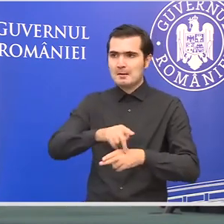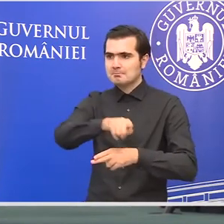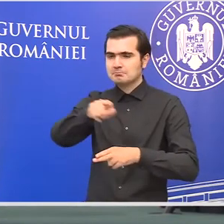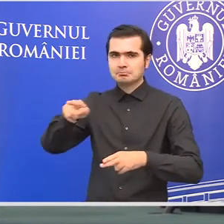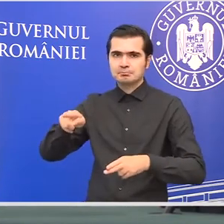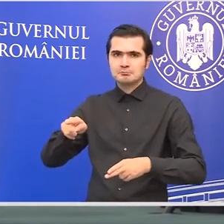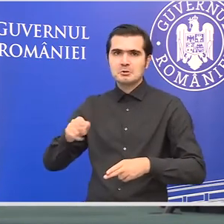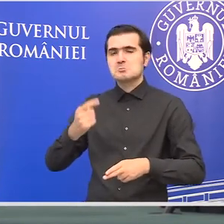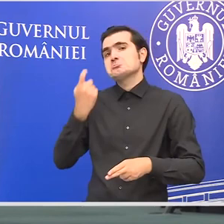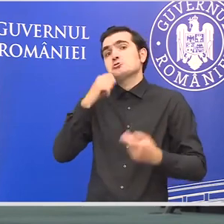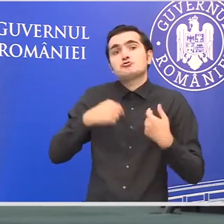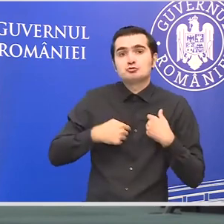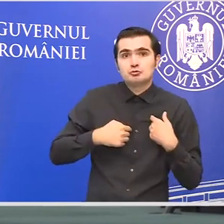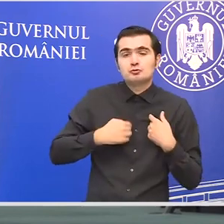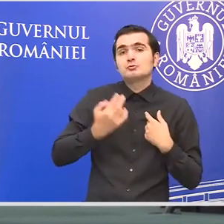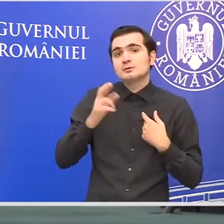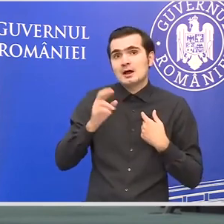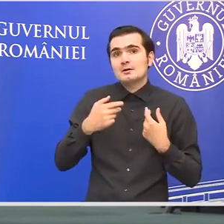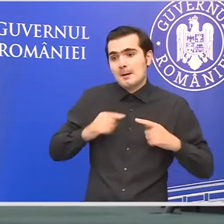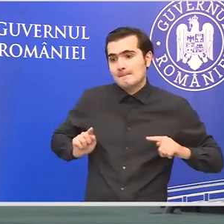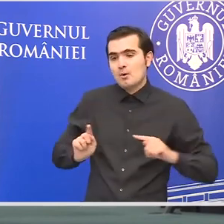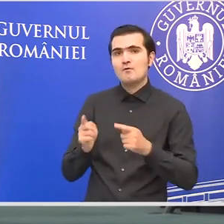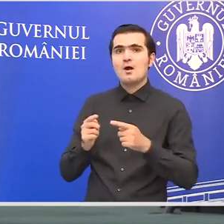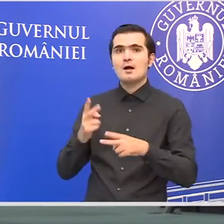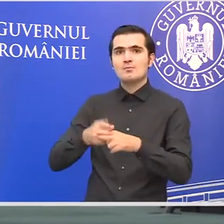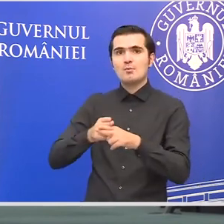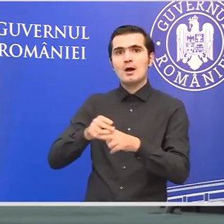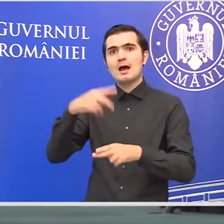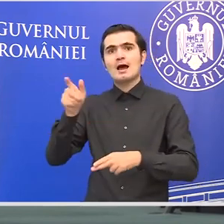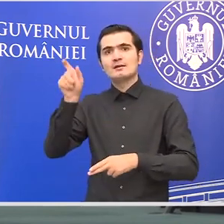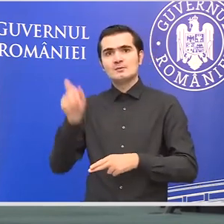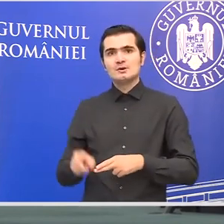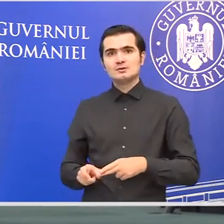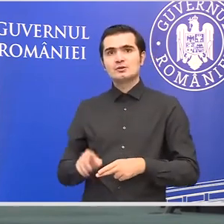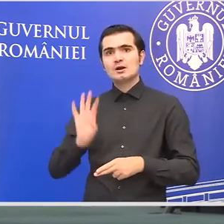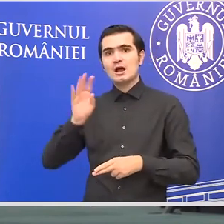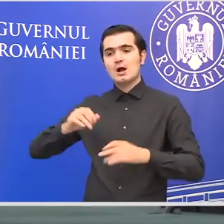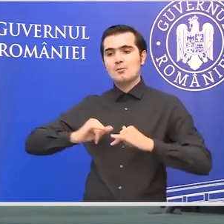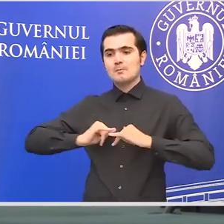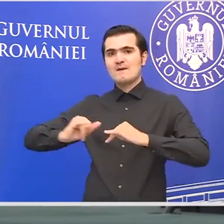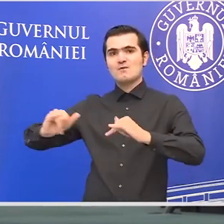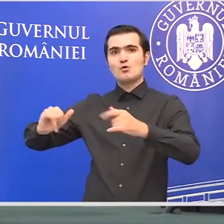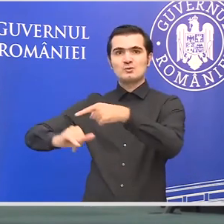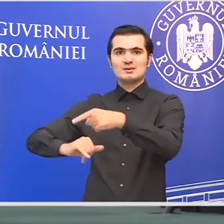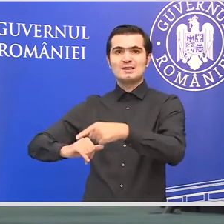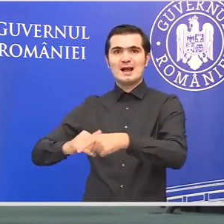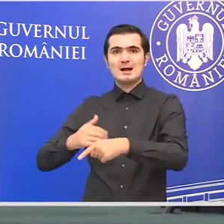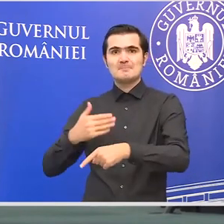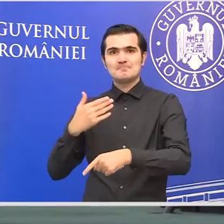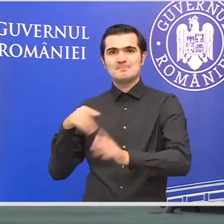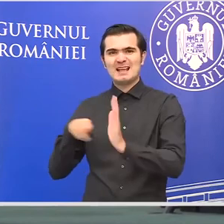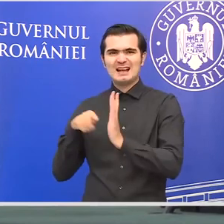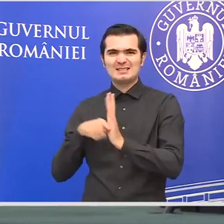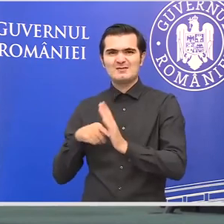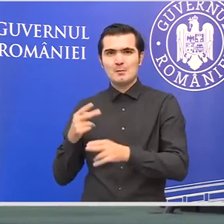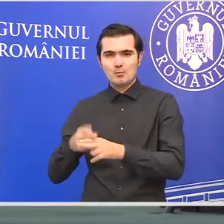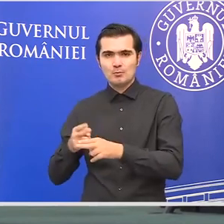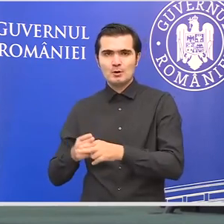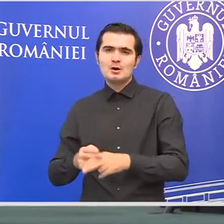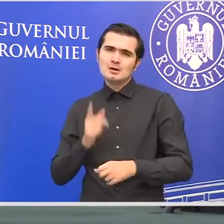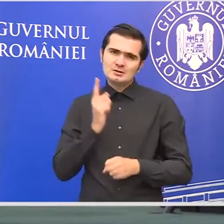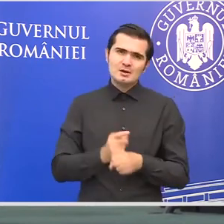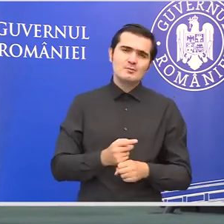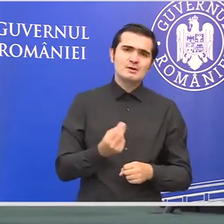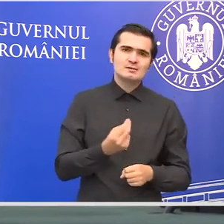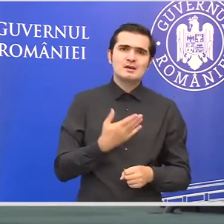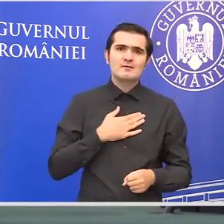chiar cu neștiință, alte persoane și vor avea o evoluție nefavorabilă, nu știu, cred că, într-un fel sau altul, trebuie să ne responsabilizăm mai